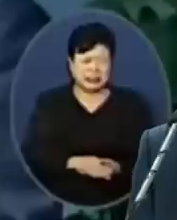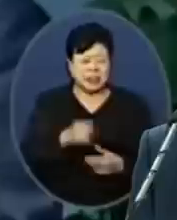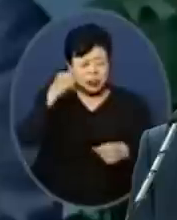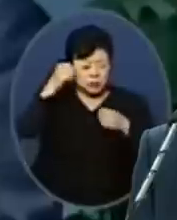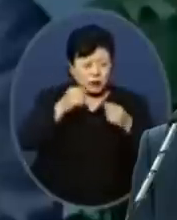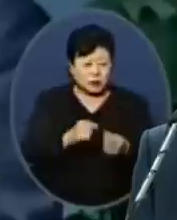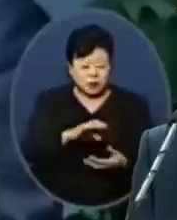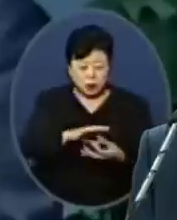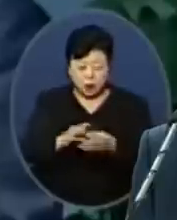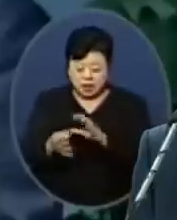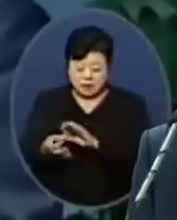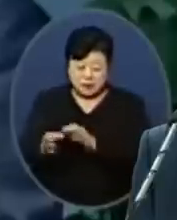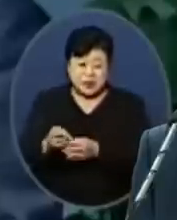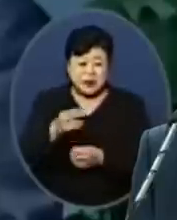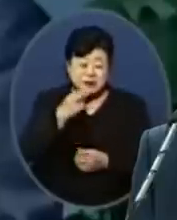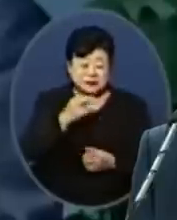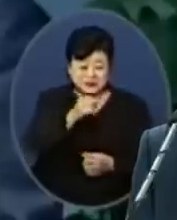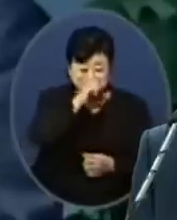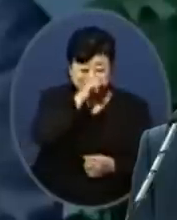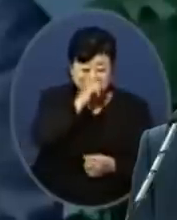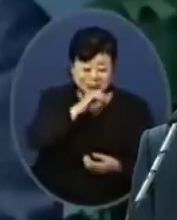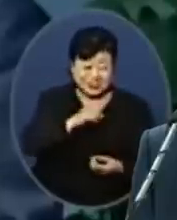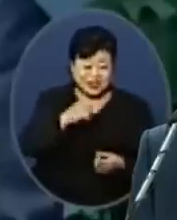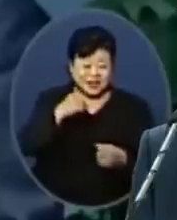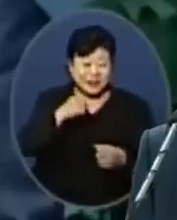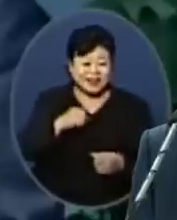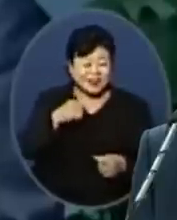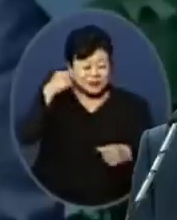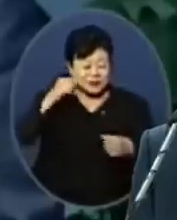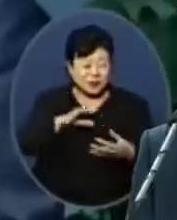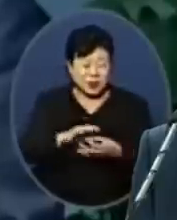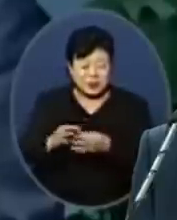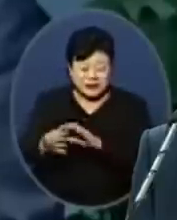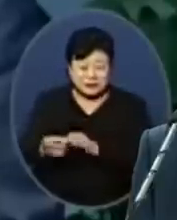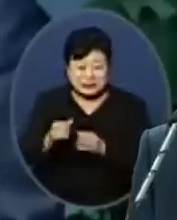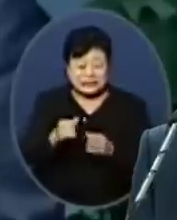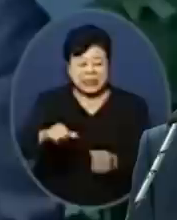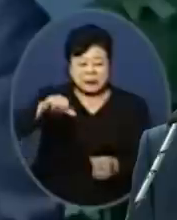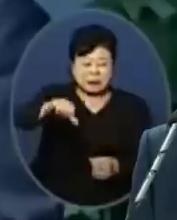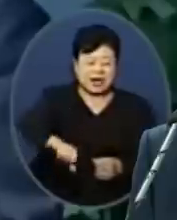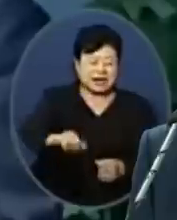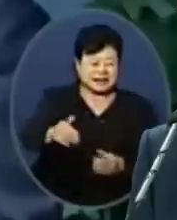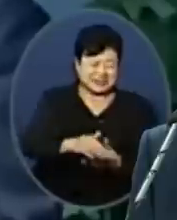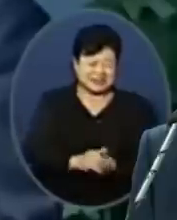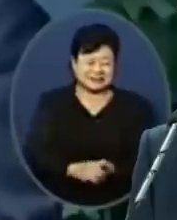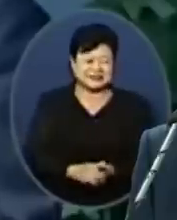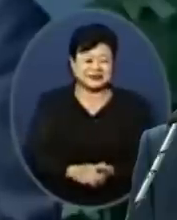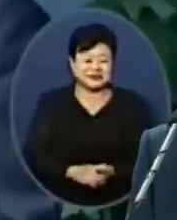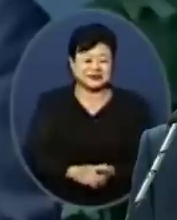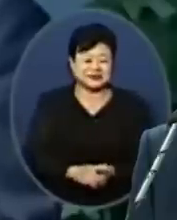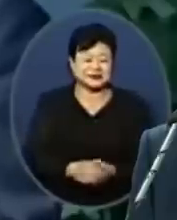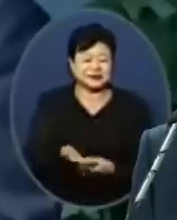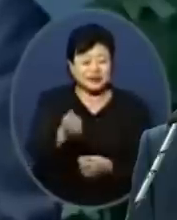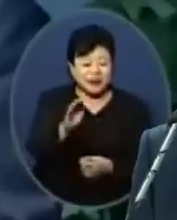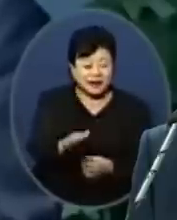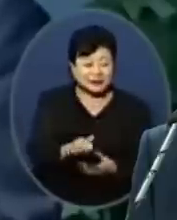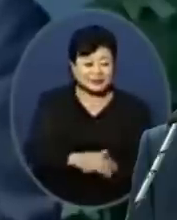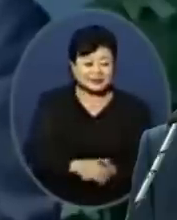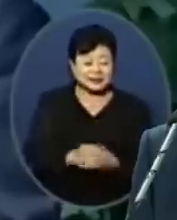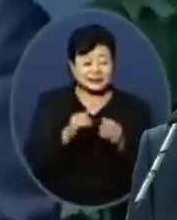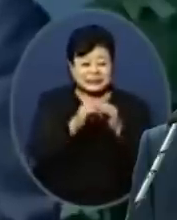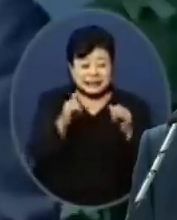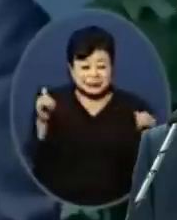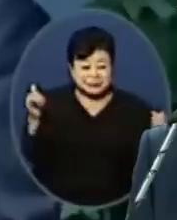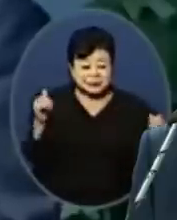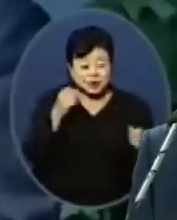동물 올림픽이 없기에 다행이지 동물 올림픽이 있으면 우리 사람은 제일 꼴찌를 할 것입니다. 그러나